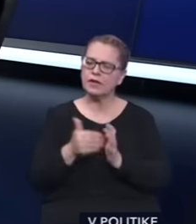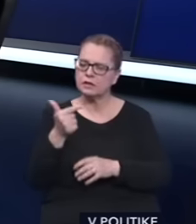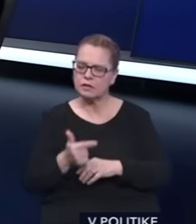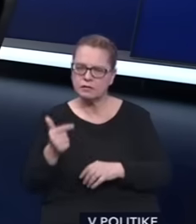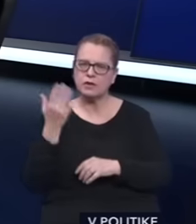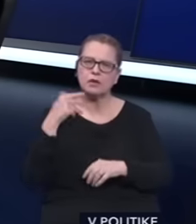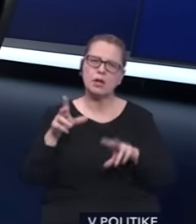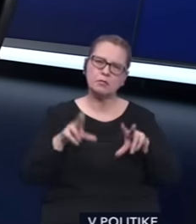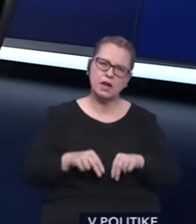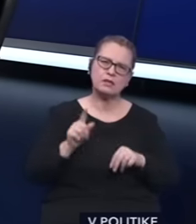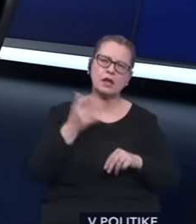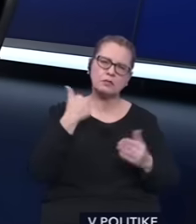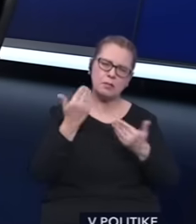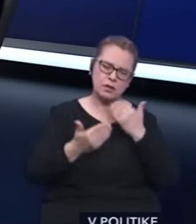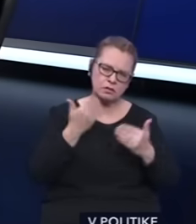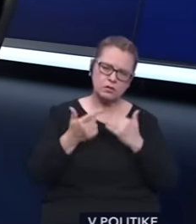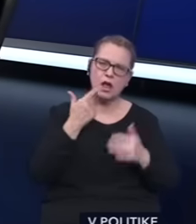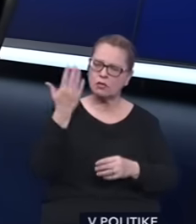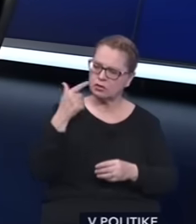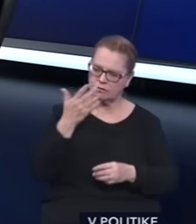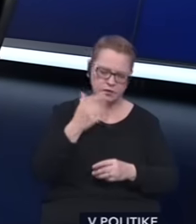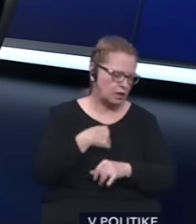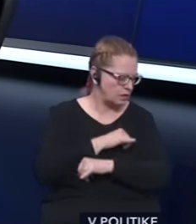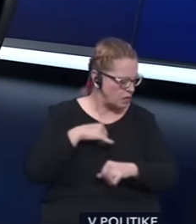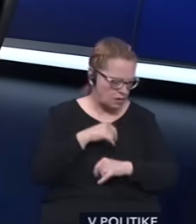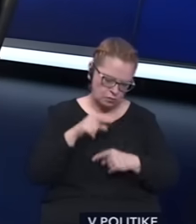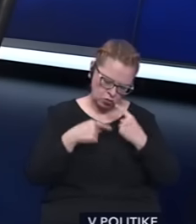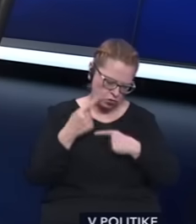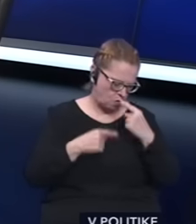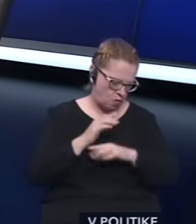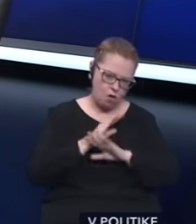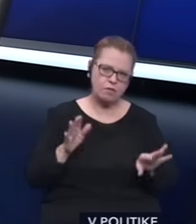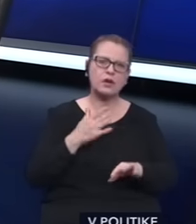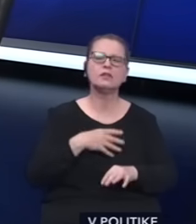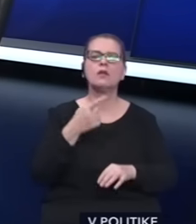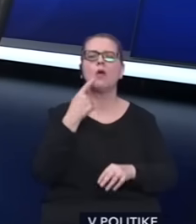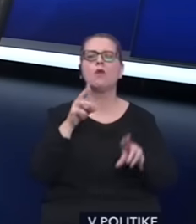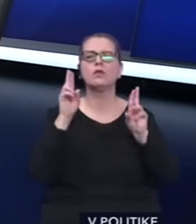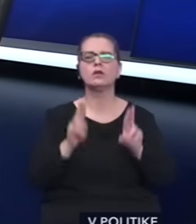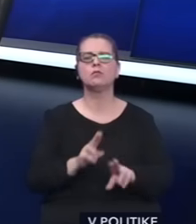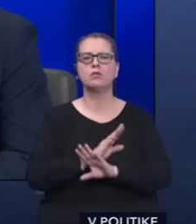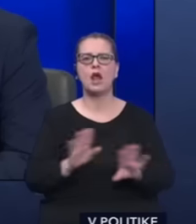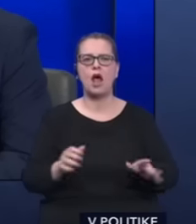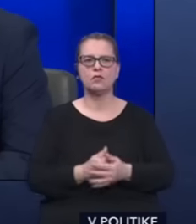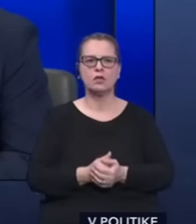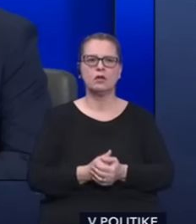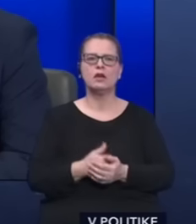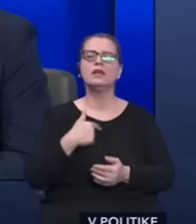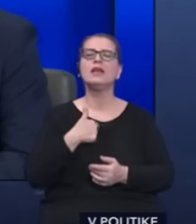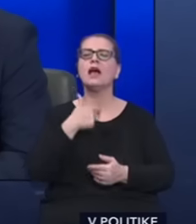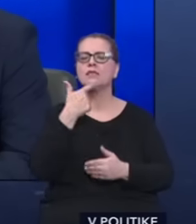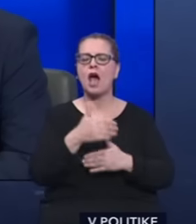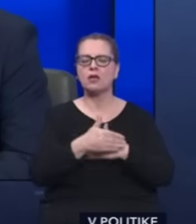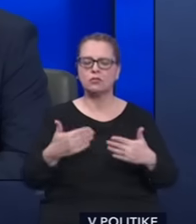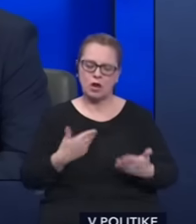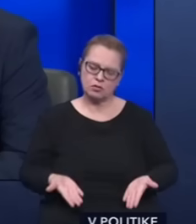predsedali, aké sme mali schôdze, ako ste tam vyzerali. Do tohto naozaj nechcem ísť. Chcem ísť na základe faktov. ja som Národnú radu zodvihol na úroveň